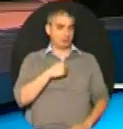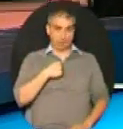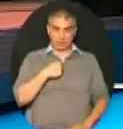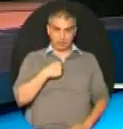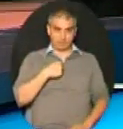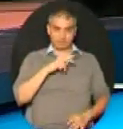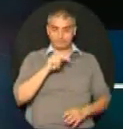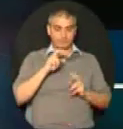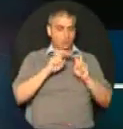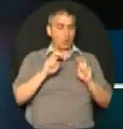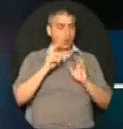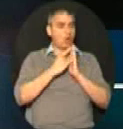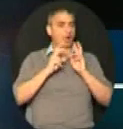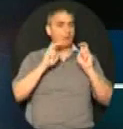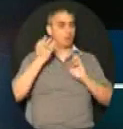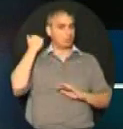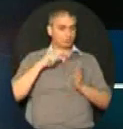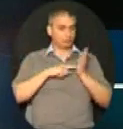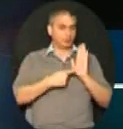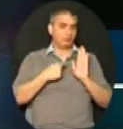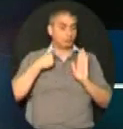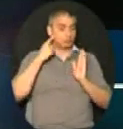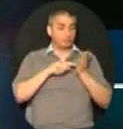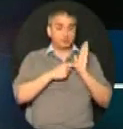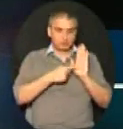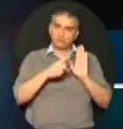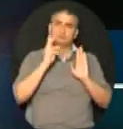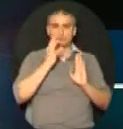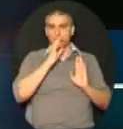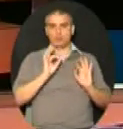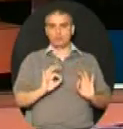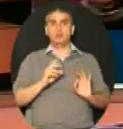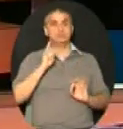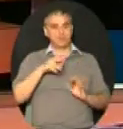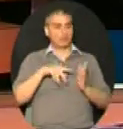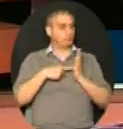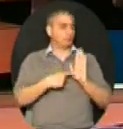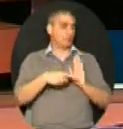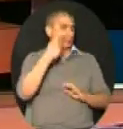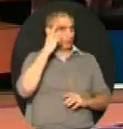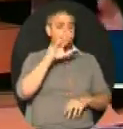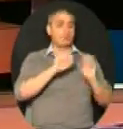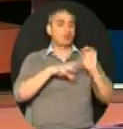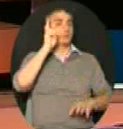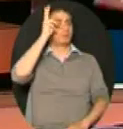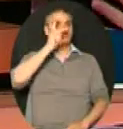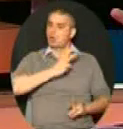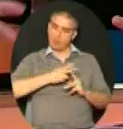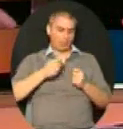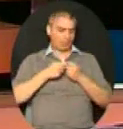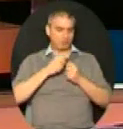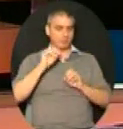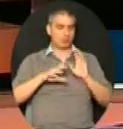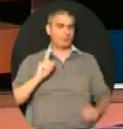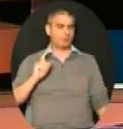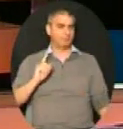אגב, בעניין חוק העמותות הקודם, לגבי השקיפות, אני חושבת ששקיפות היא דבר לגיטימי, אגב, צריכה להיות גם שקיפות, לדעתי, לגבי תורמים מחול, לא רק גופים שתורמים